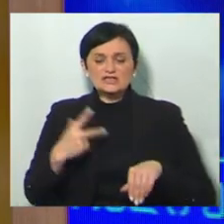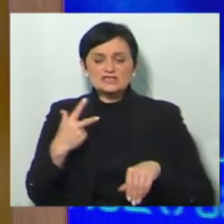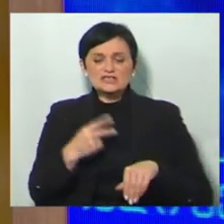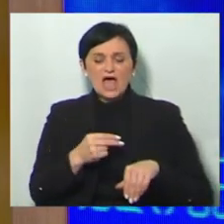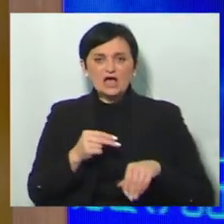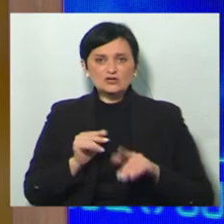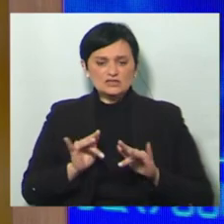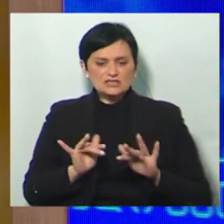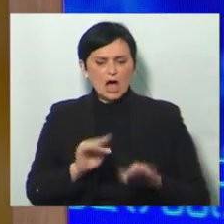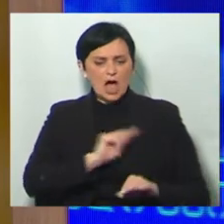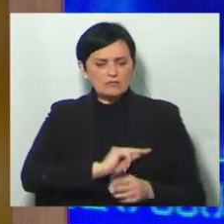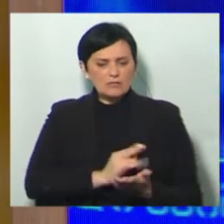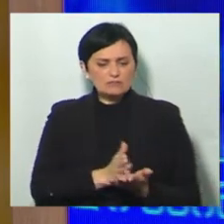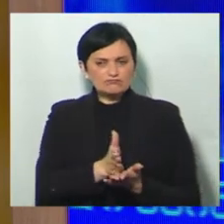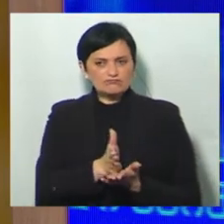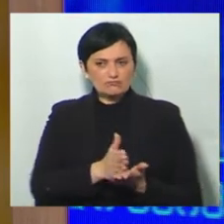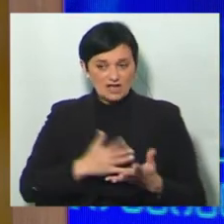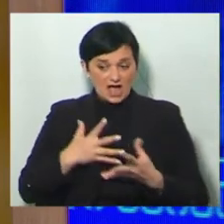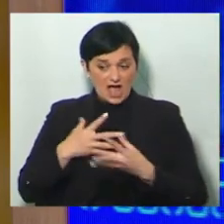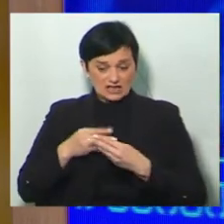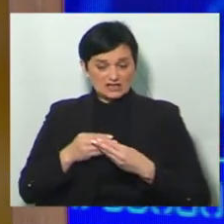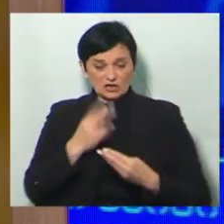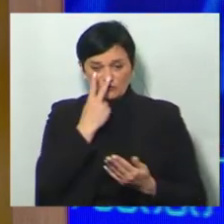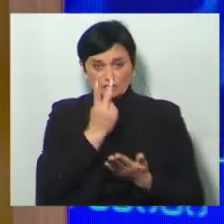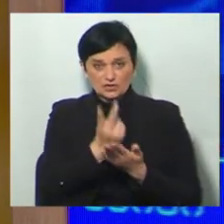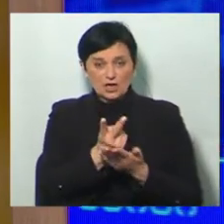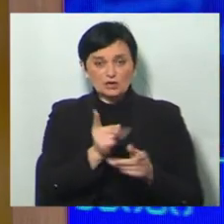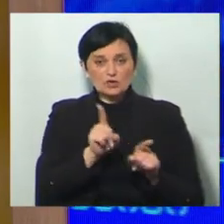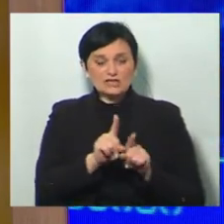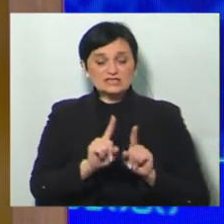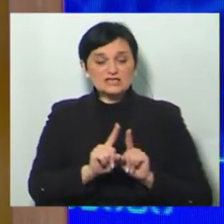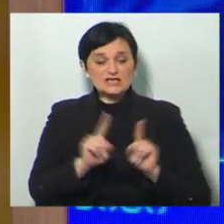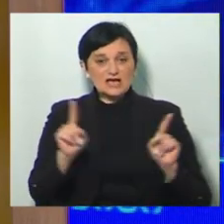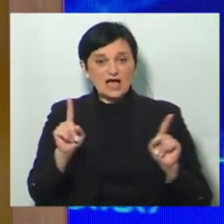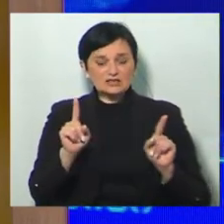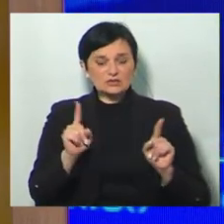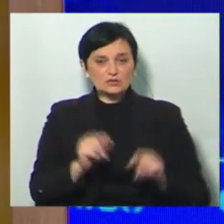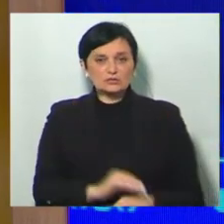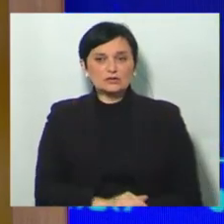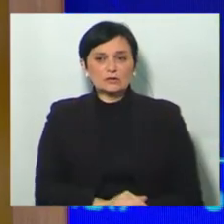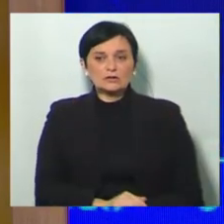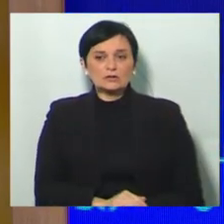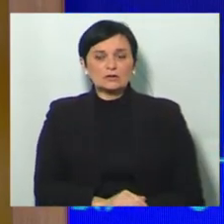საქმეს შეალია და ერთად ნახოთ სწორედ ასეთი განსაკუთრებული ბული თავგადასავალი.